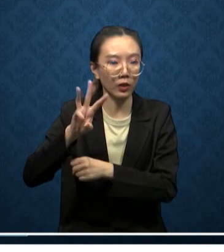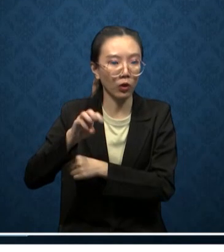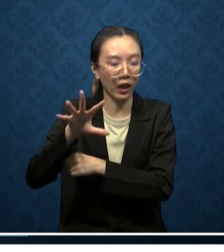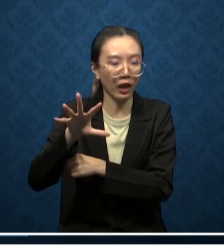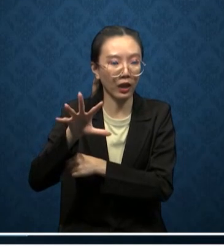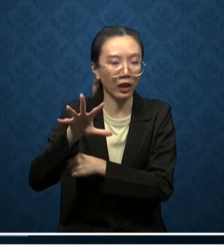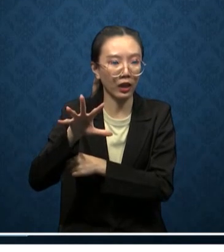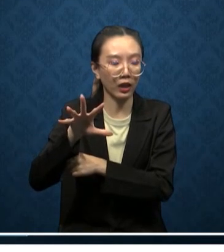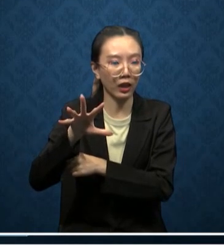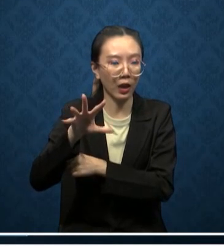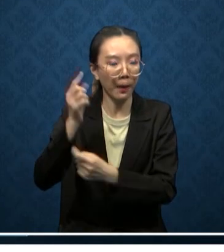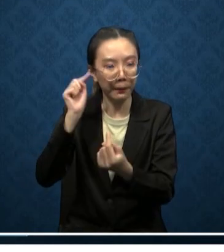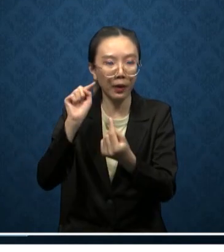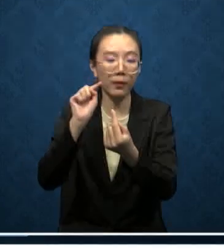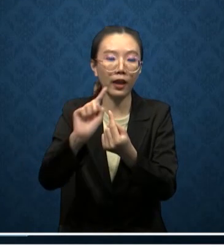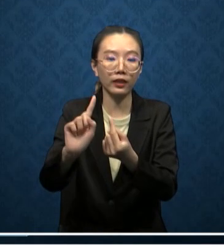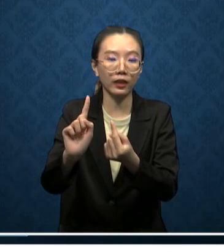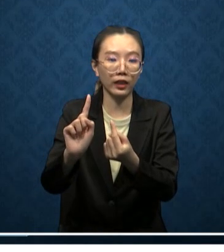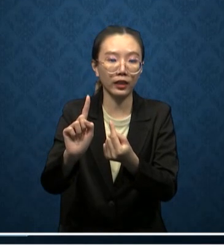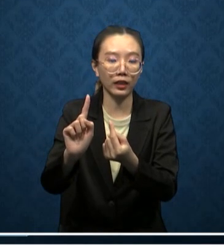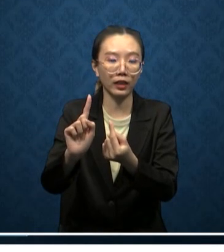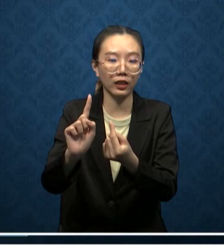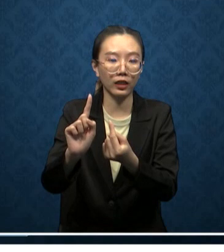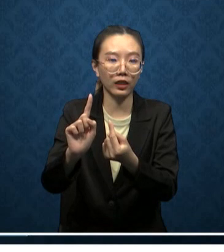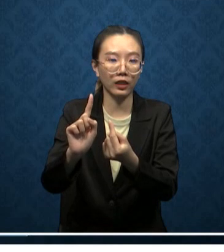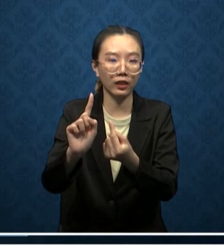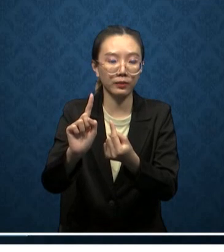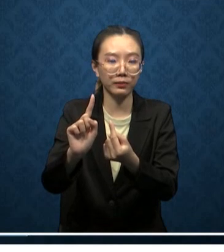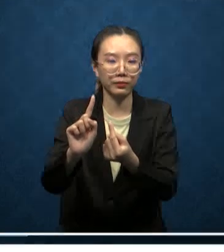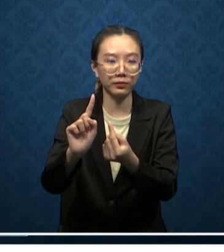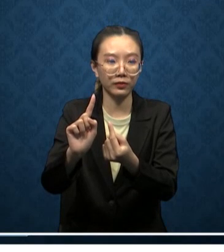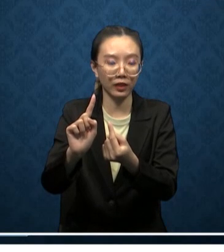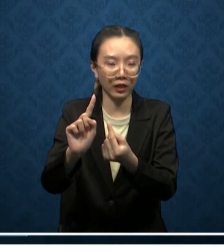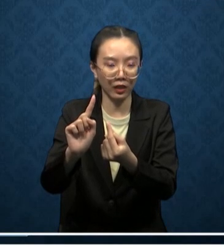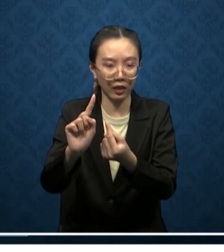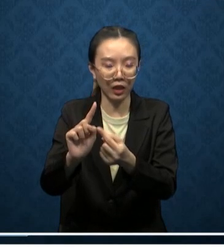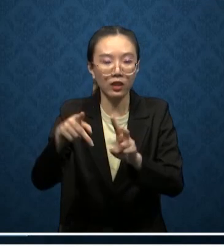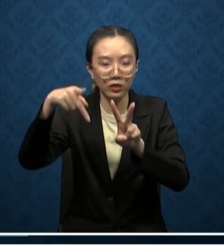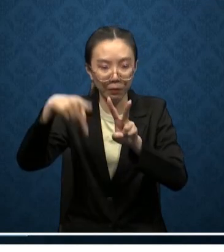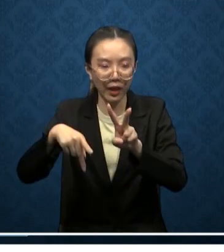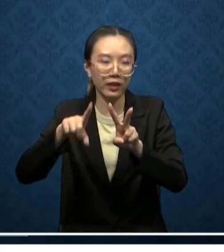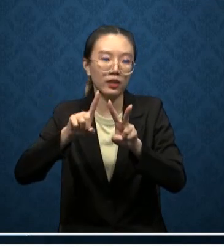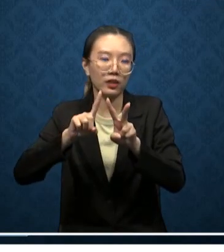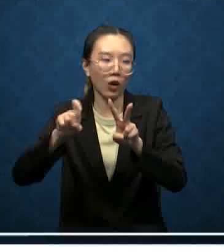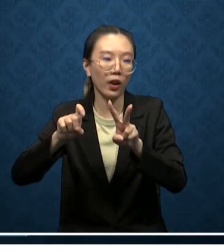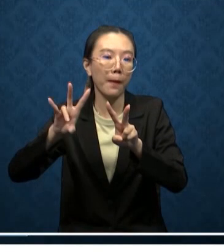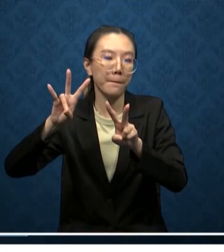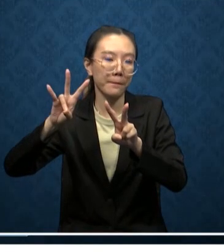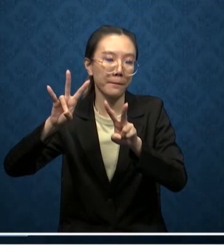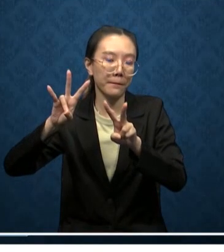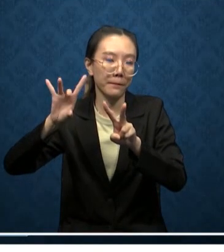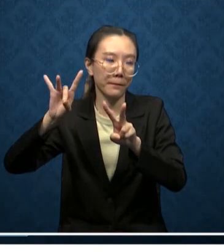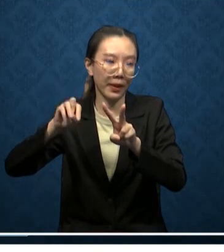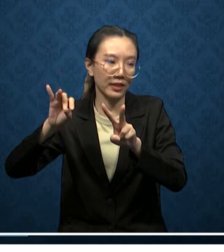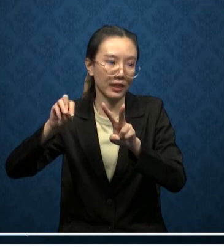อ่อเป้าหมายคือใช้2180กระบวนงานของภาครัฐเนี่ยนะ